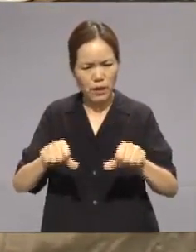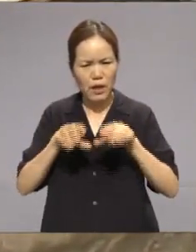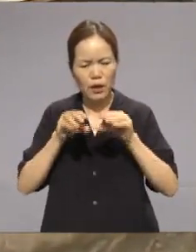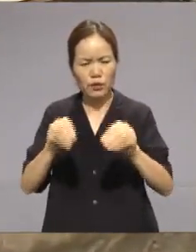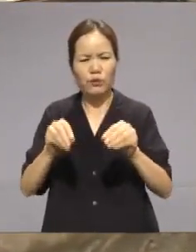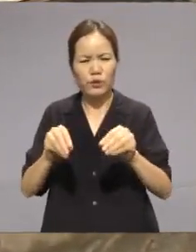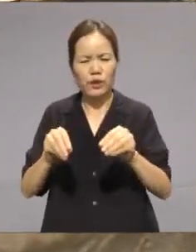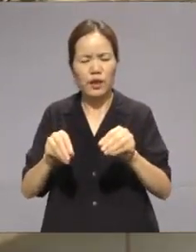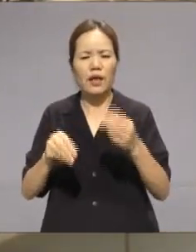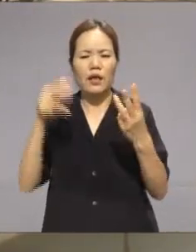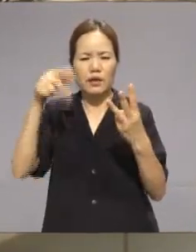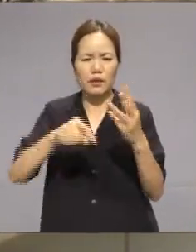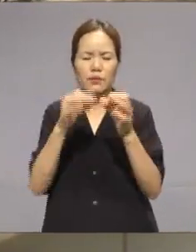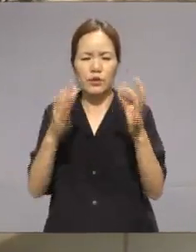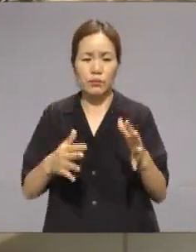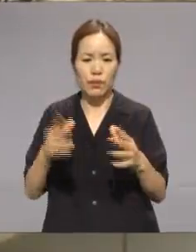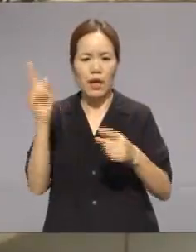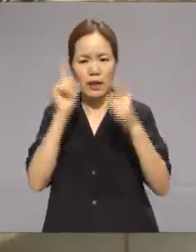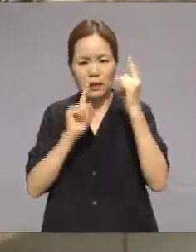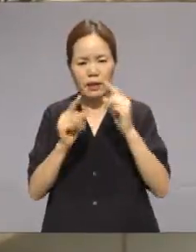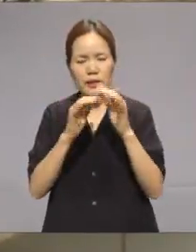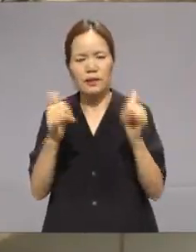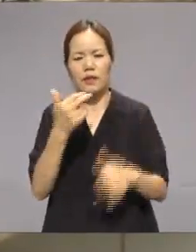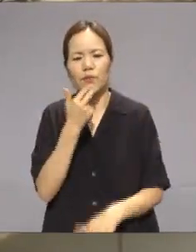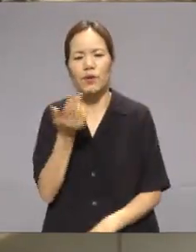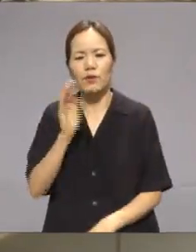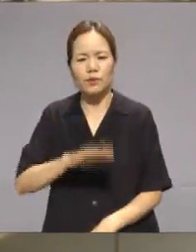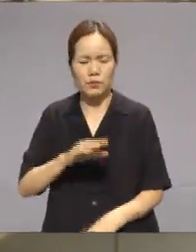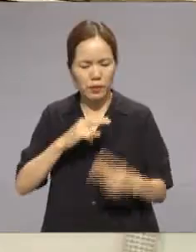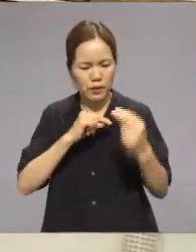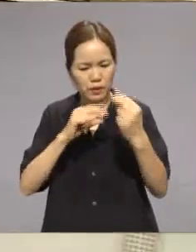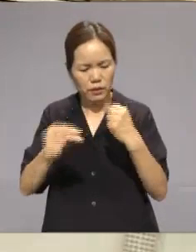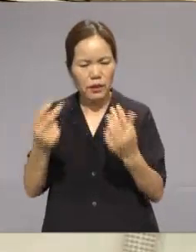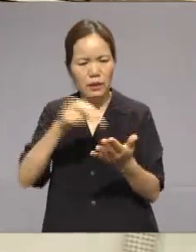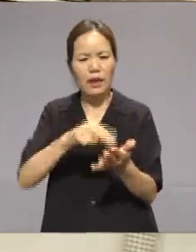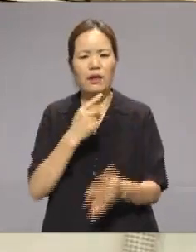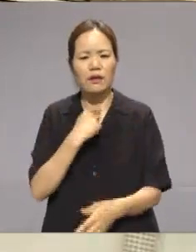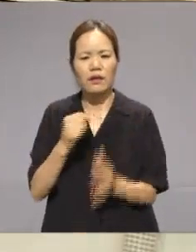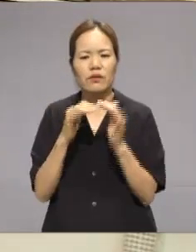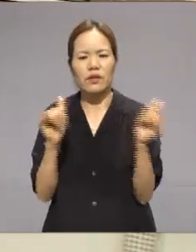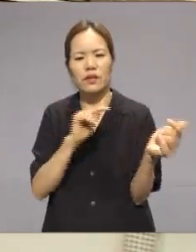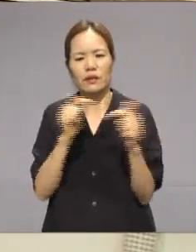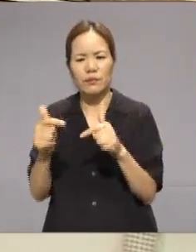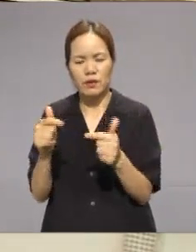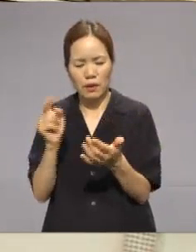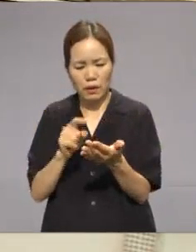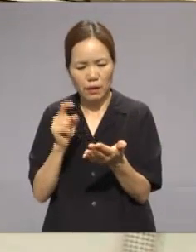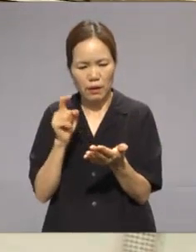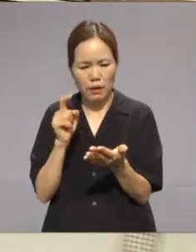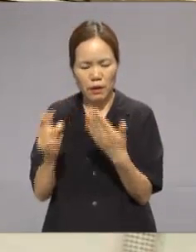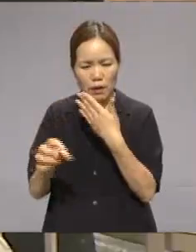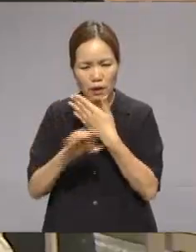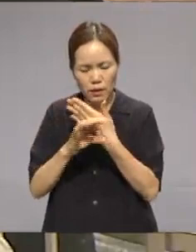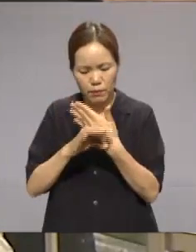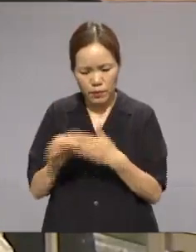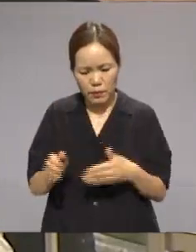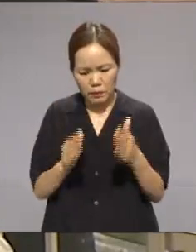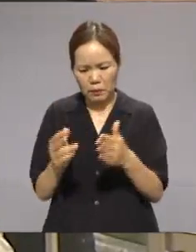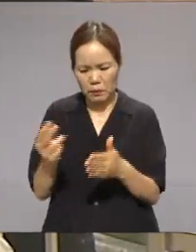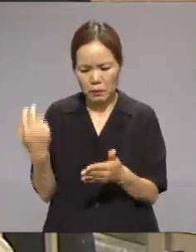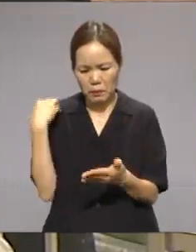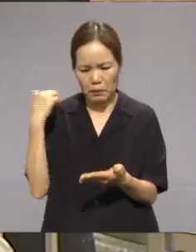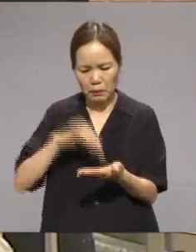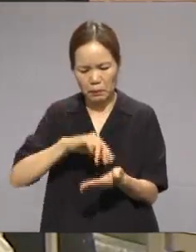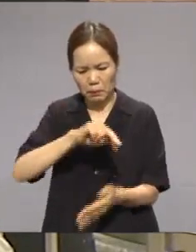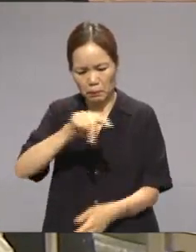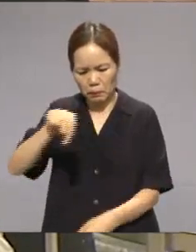이 사고로 다행히 다친 사람은 없었지만 해당 전동차에 타고 있던 승객들은 비상 통로를 통해 역사로 되돌아가는 등